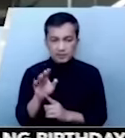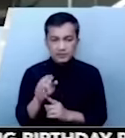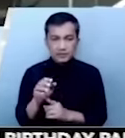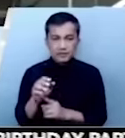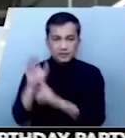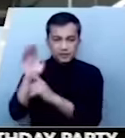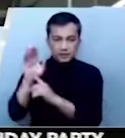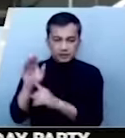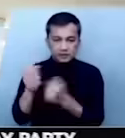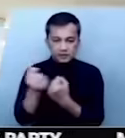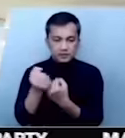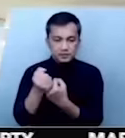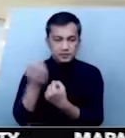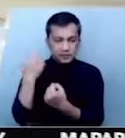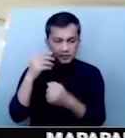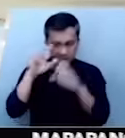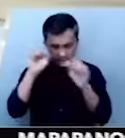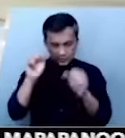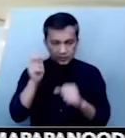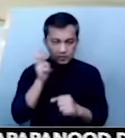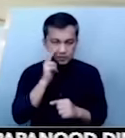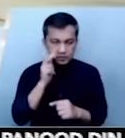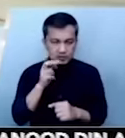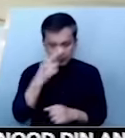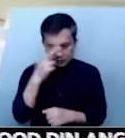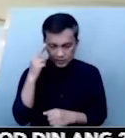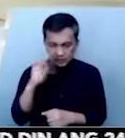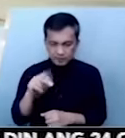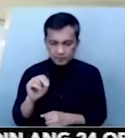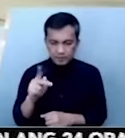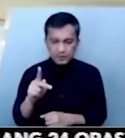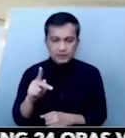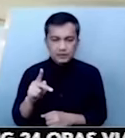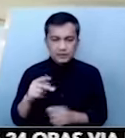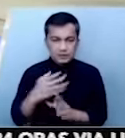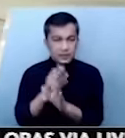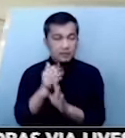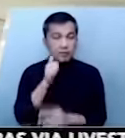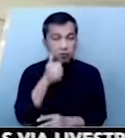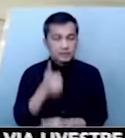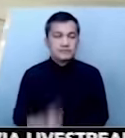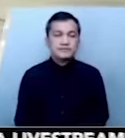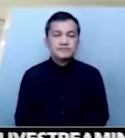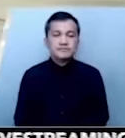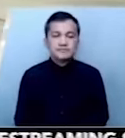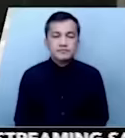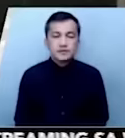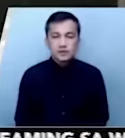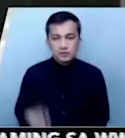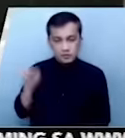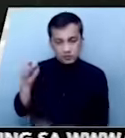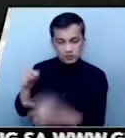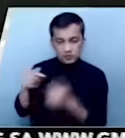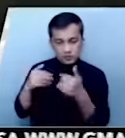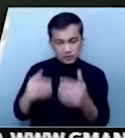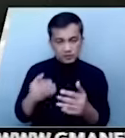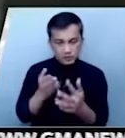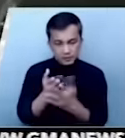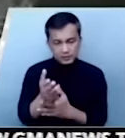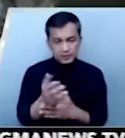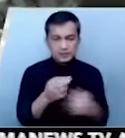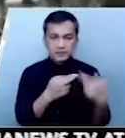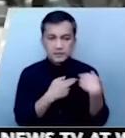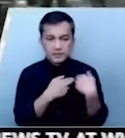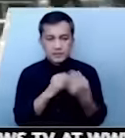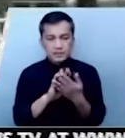dating Pangulong Rodrigo Duterte sa Rizal Park sa Davao City bukas. Layon daw nitong isulong ang transparency, accountability,